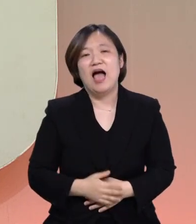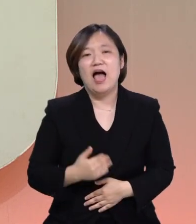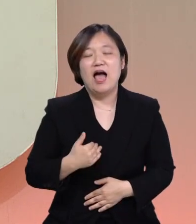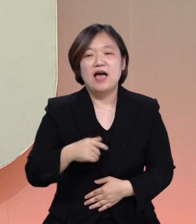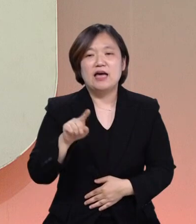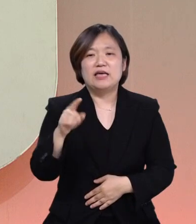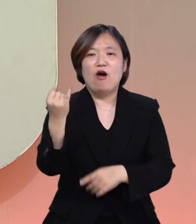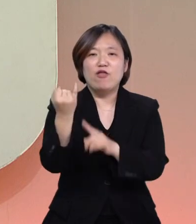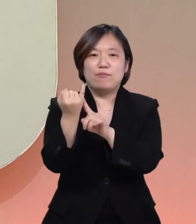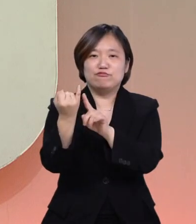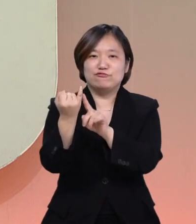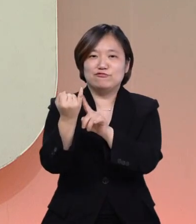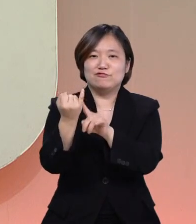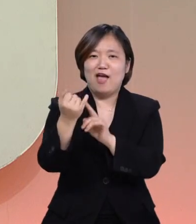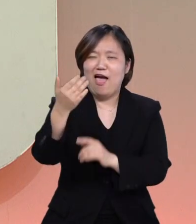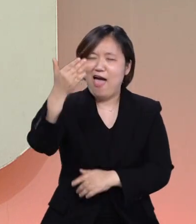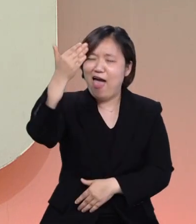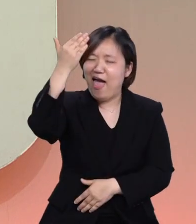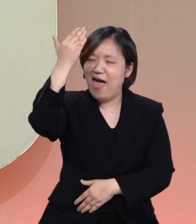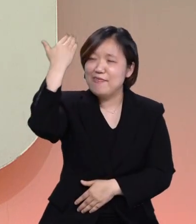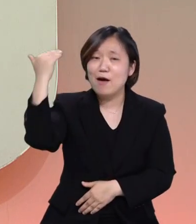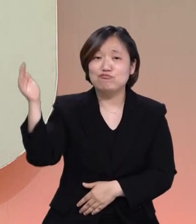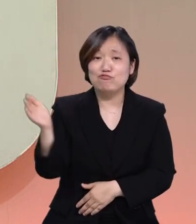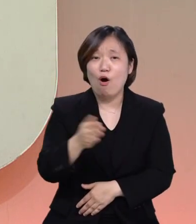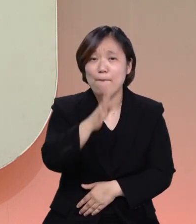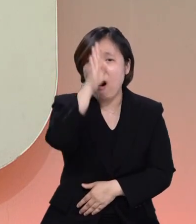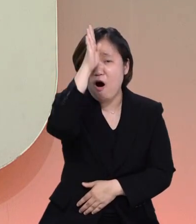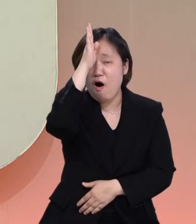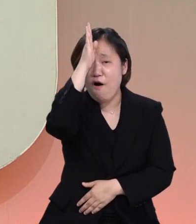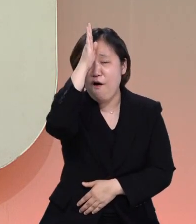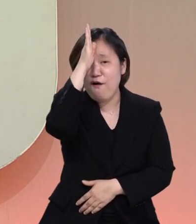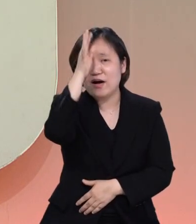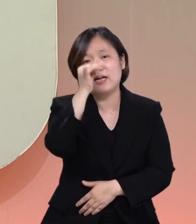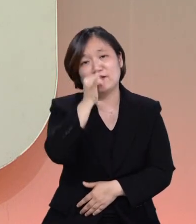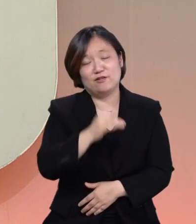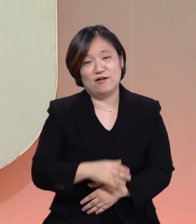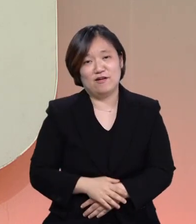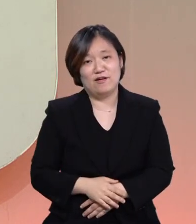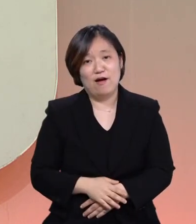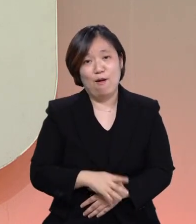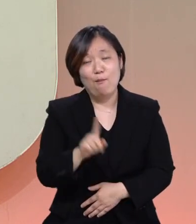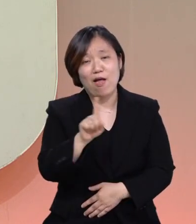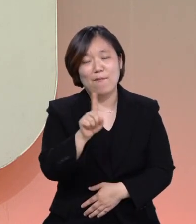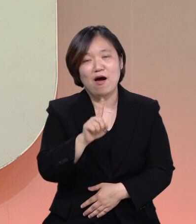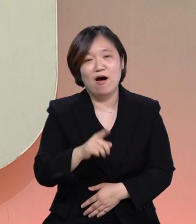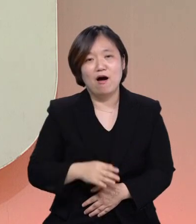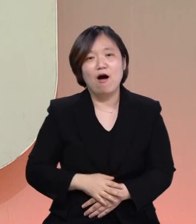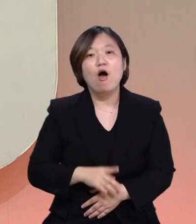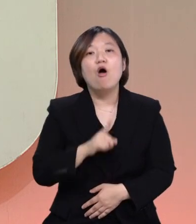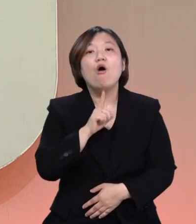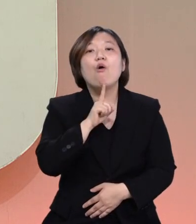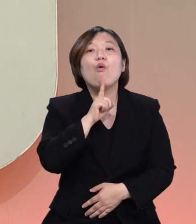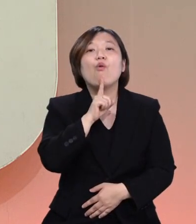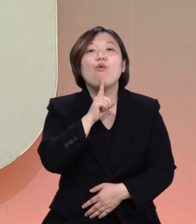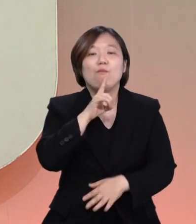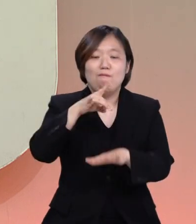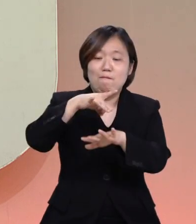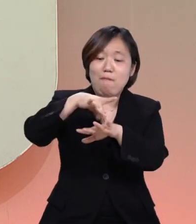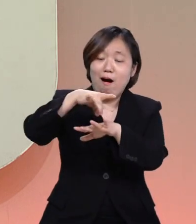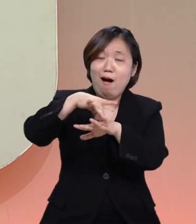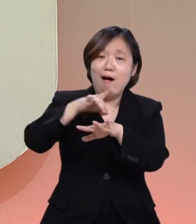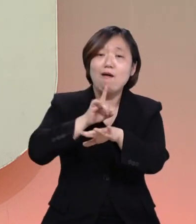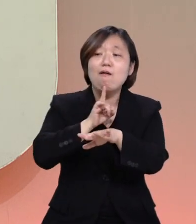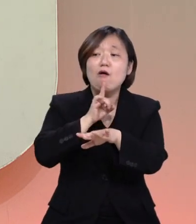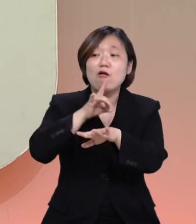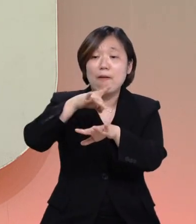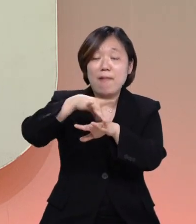오래전부터 이렇게 지병이 있으셨대요 오른쪽 오른쪽 골반뼈가